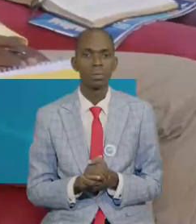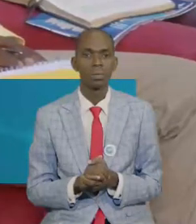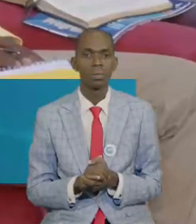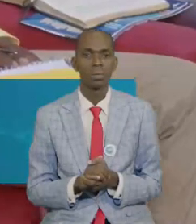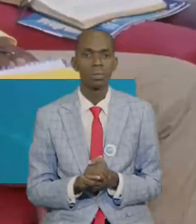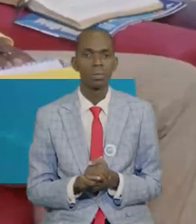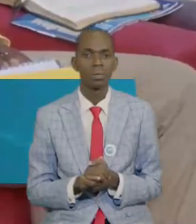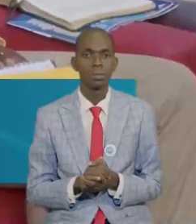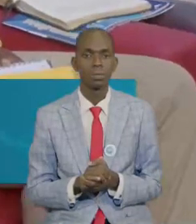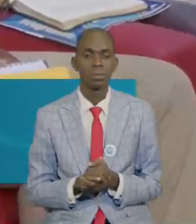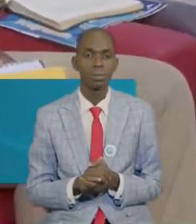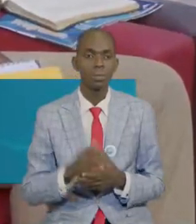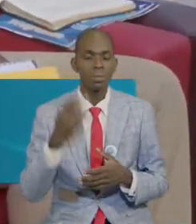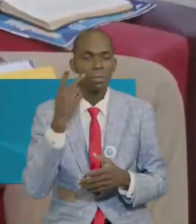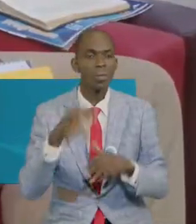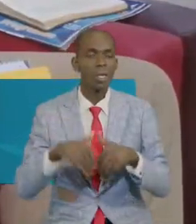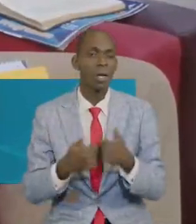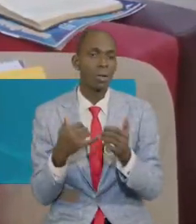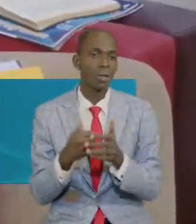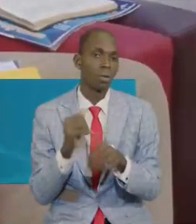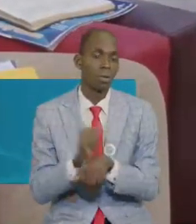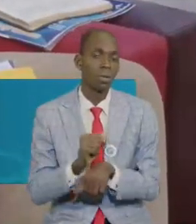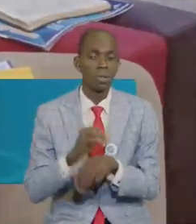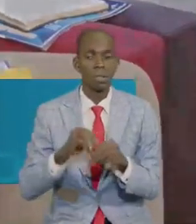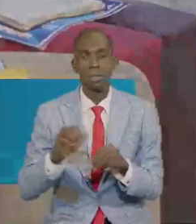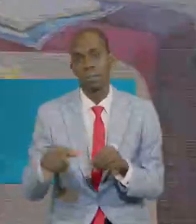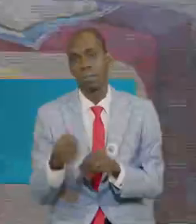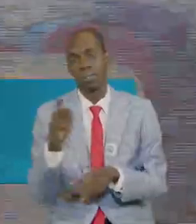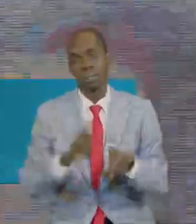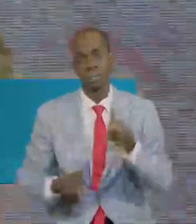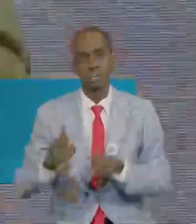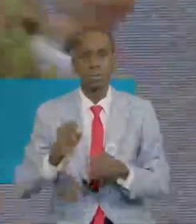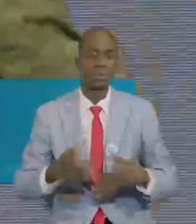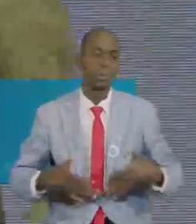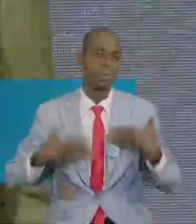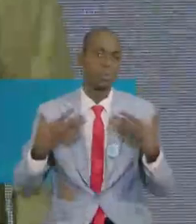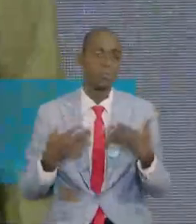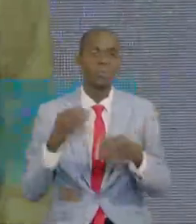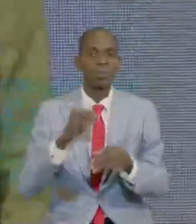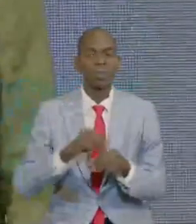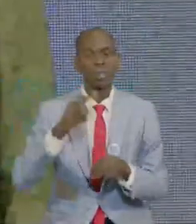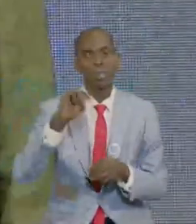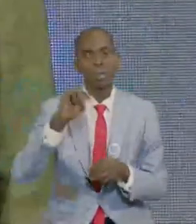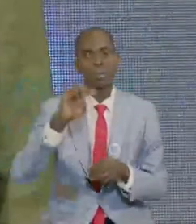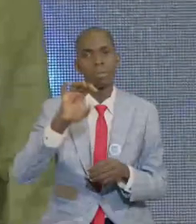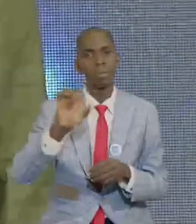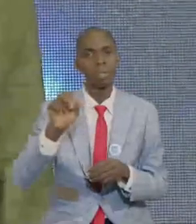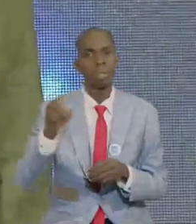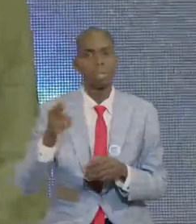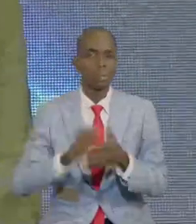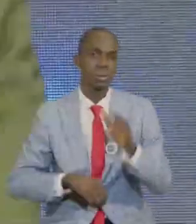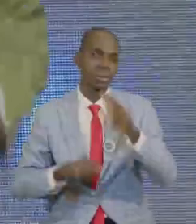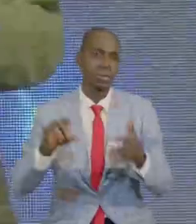pouvez prévaloir dans le ministère. In other people's lives. In Micah chapter 3 verse 8. En